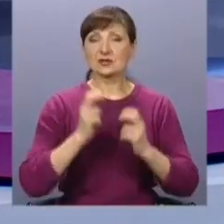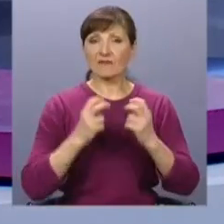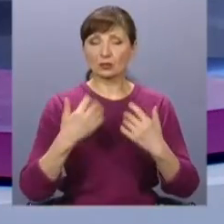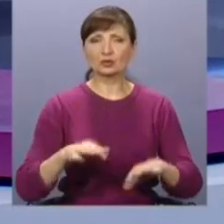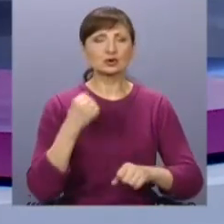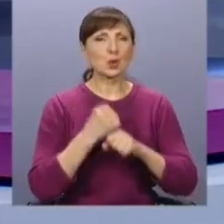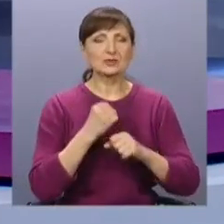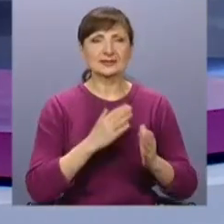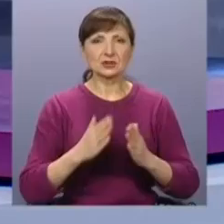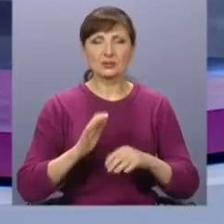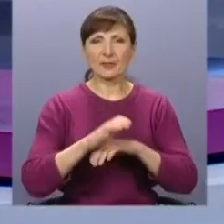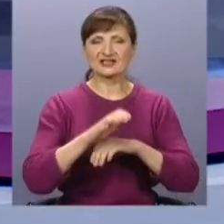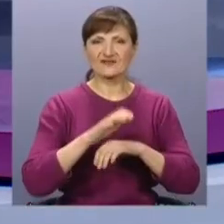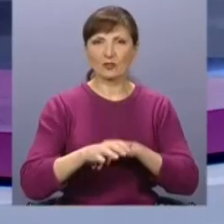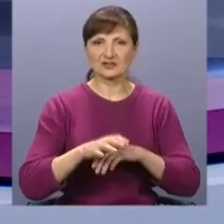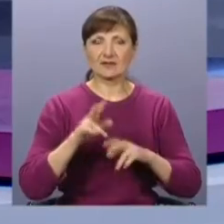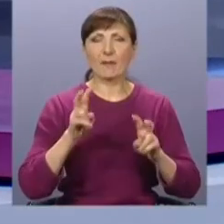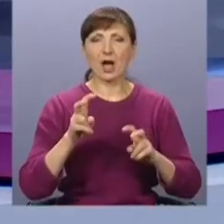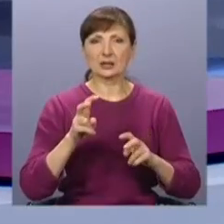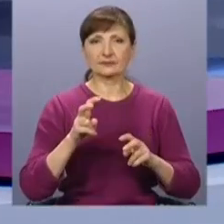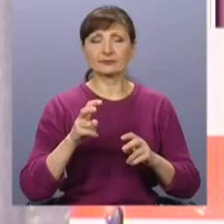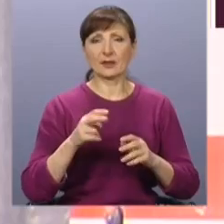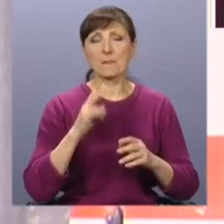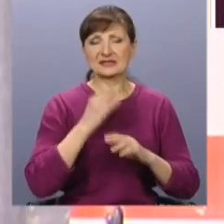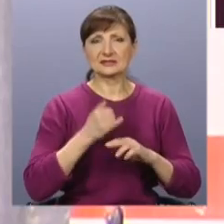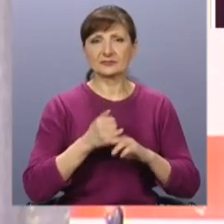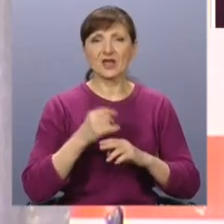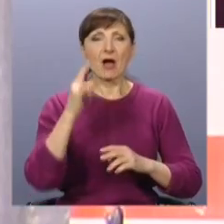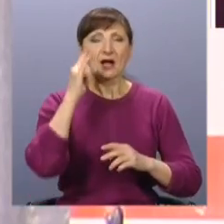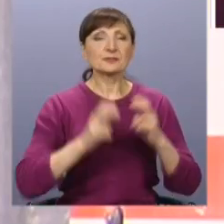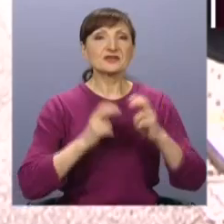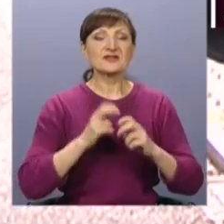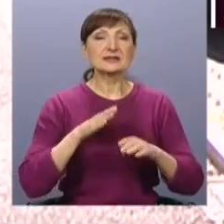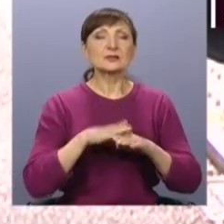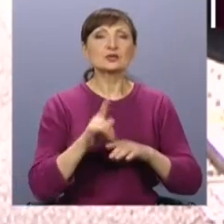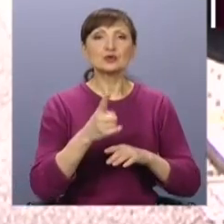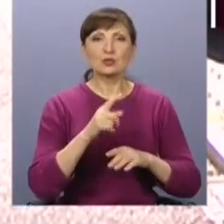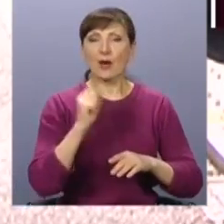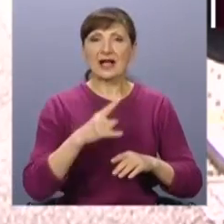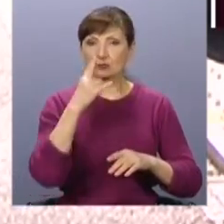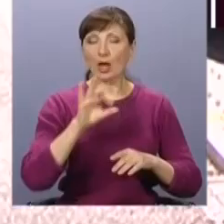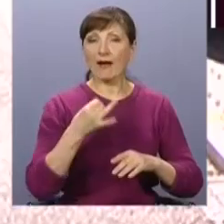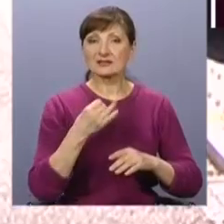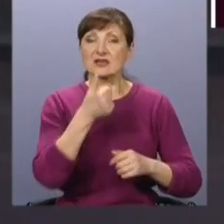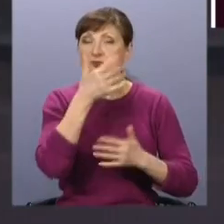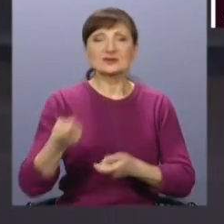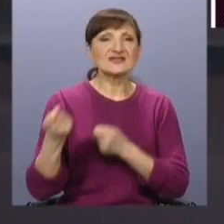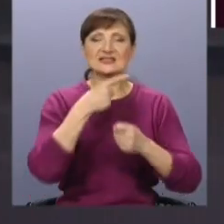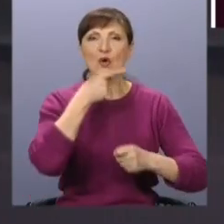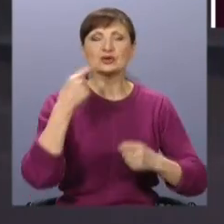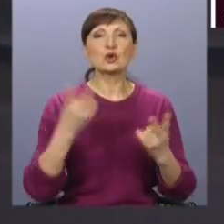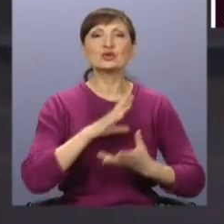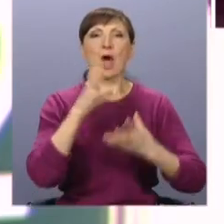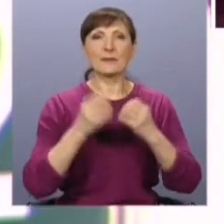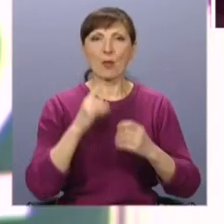режим производства топлива этой марки. Отечественные предприятия загружают из-за того, что Казмунайгаз не смог завести из России нужного